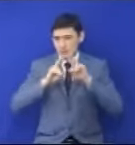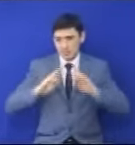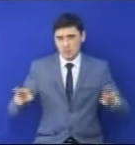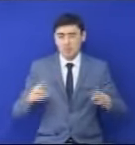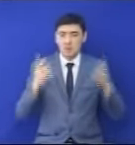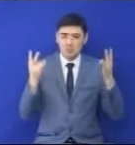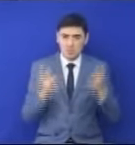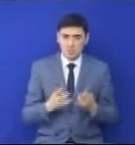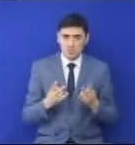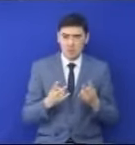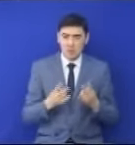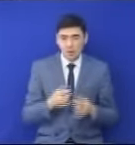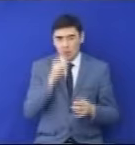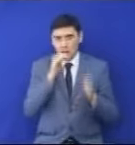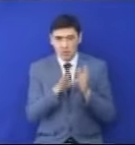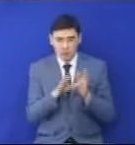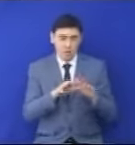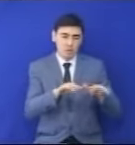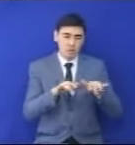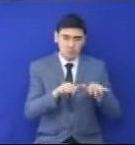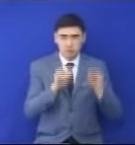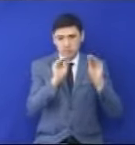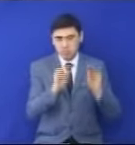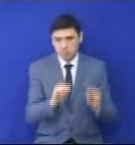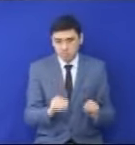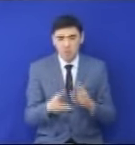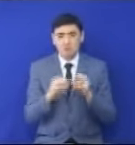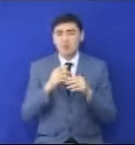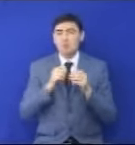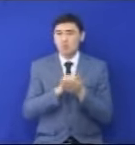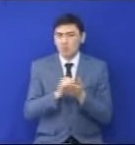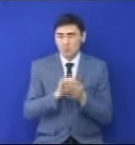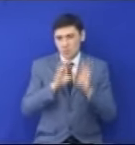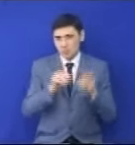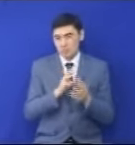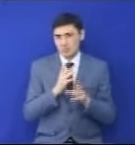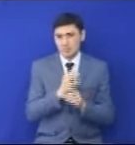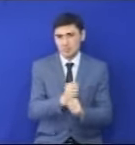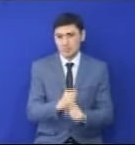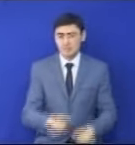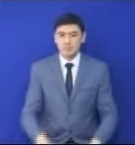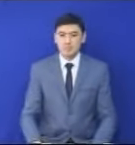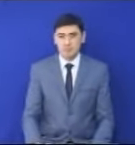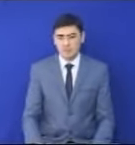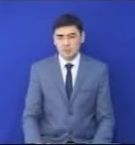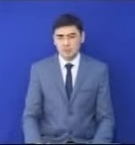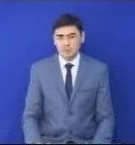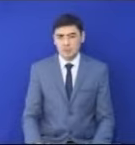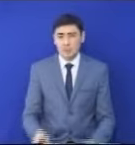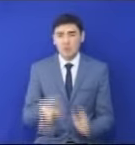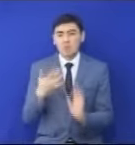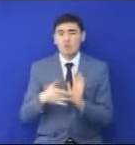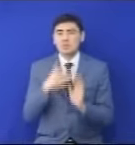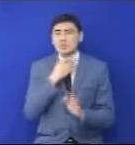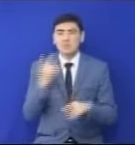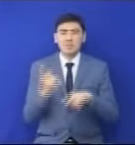Бұл бұның көшуіміз жаңағы бізді қағаз бастықтан айырады. Семейде тұңғыш рет әкелер слеті өтті.